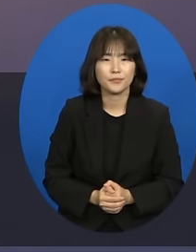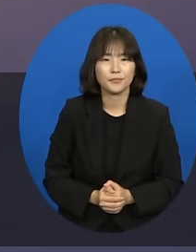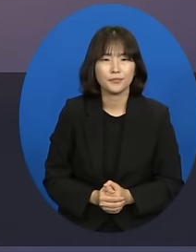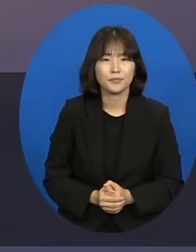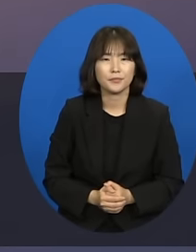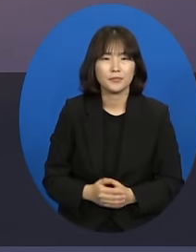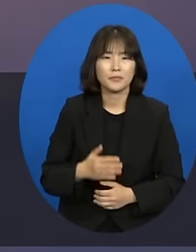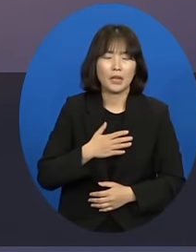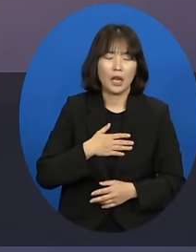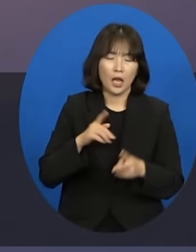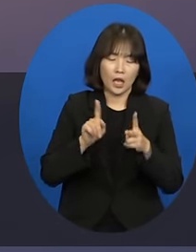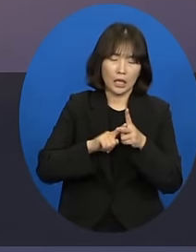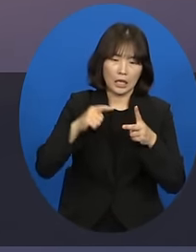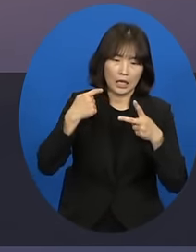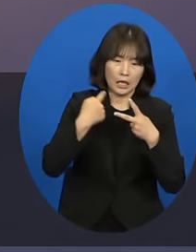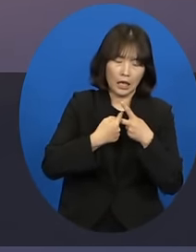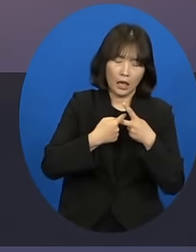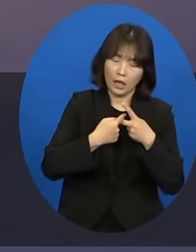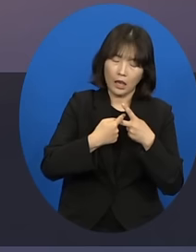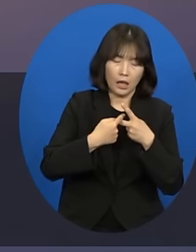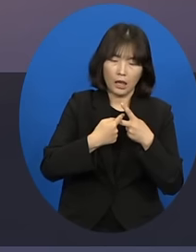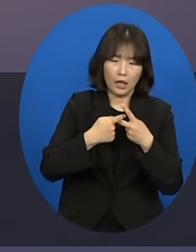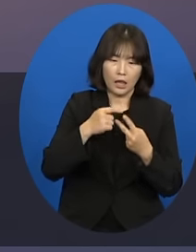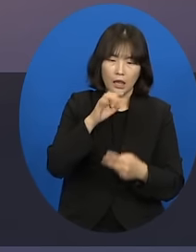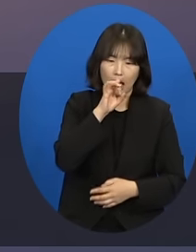내가 이해할 수 없는 고난,